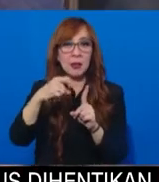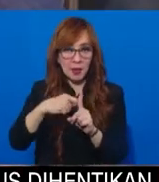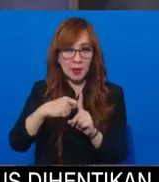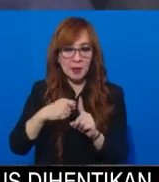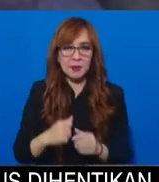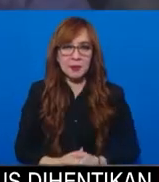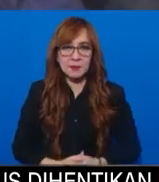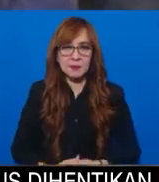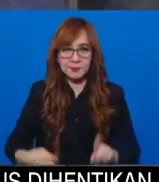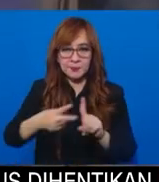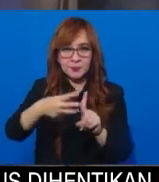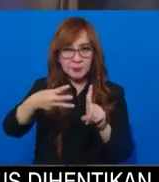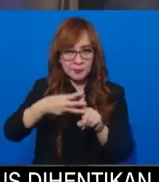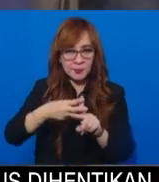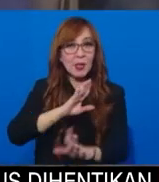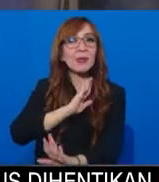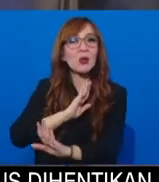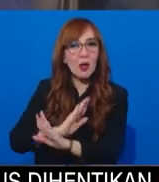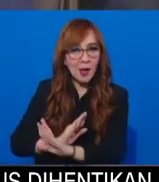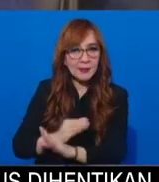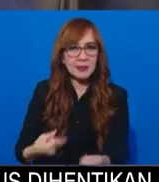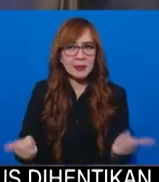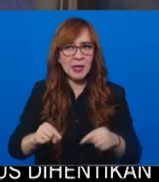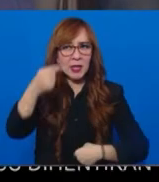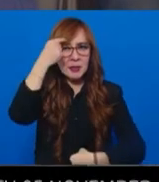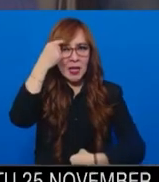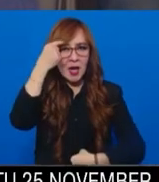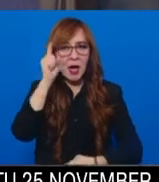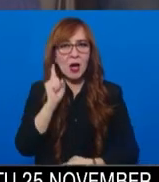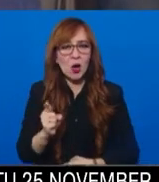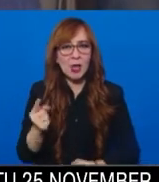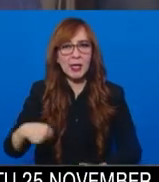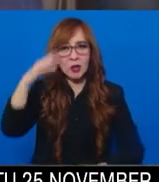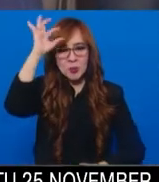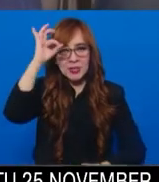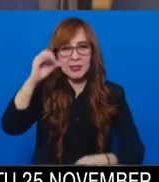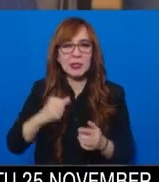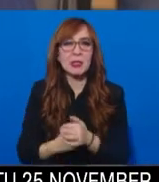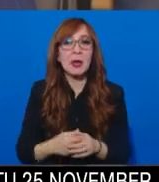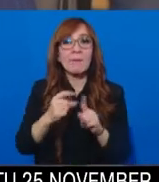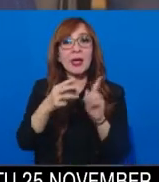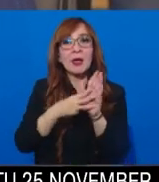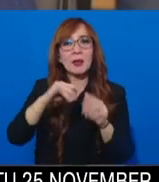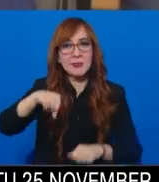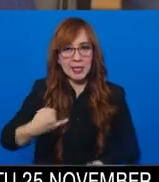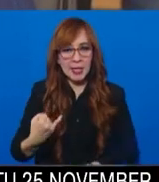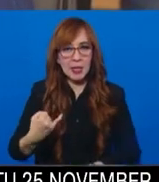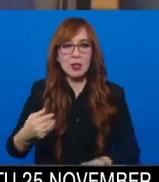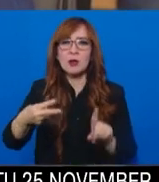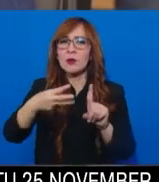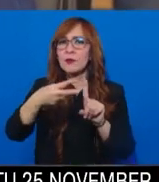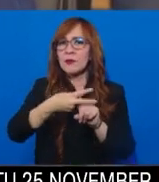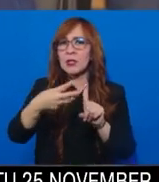lain pihak, Firly Bahuri menolak dijadikan tersangka oleh Polda Metro Jaya. Pensiunan Jenderal Polisi Bintang 3 ini